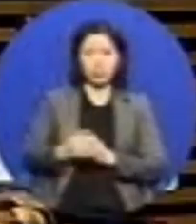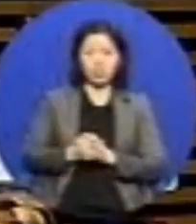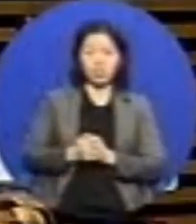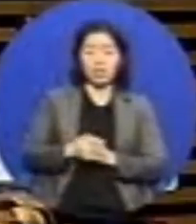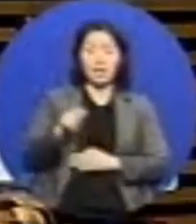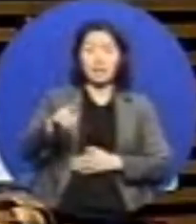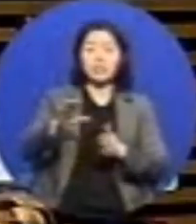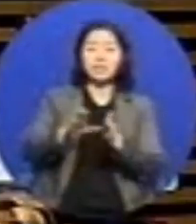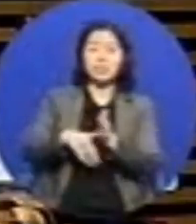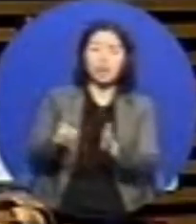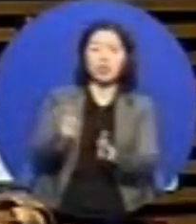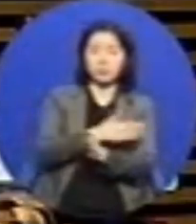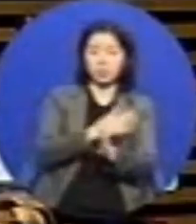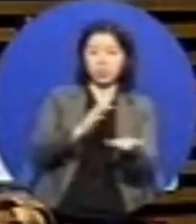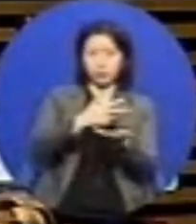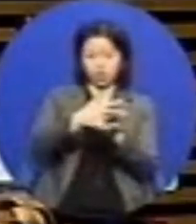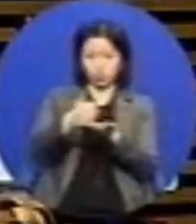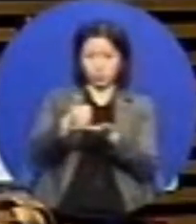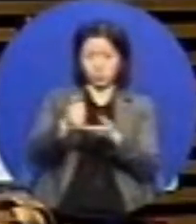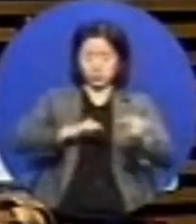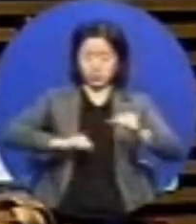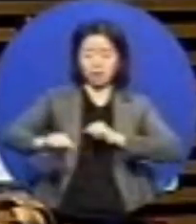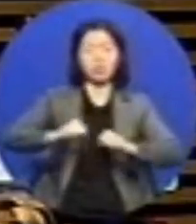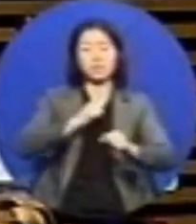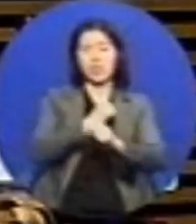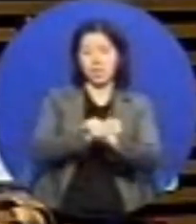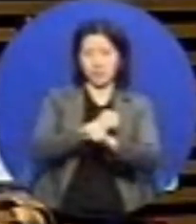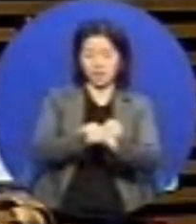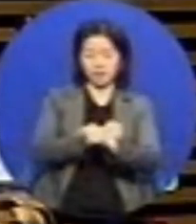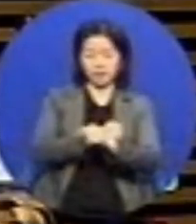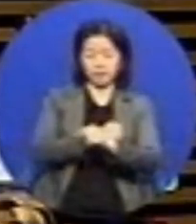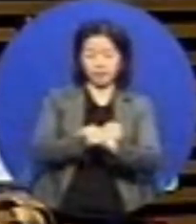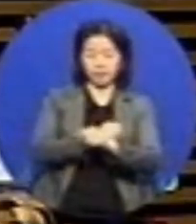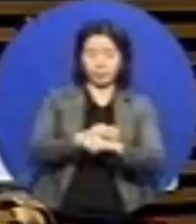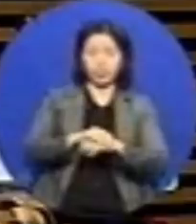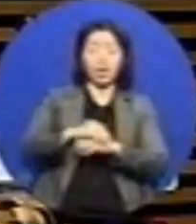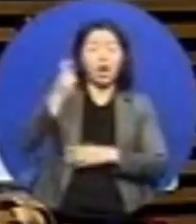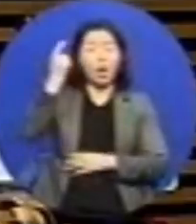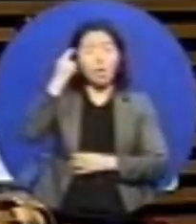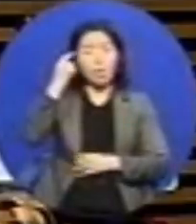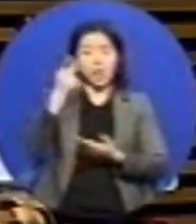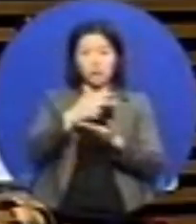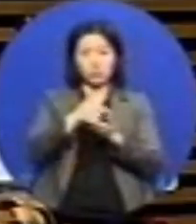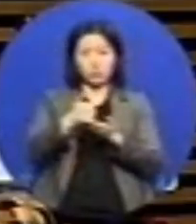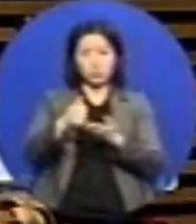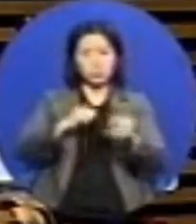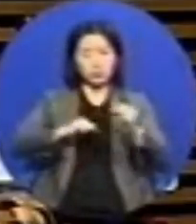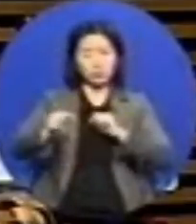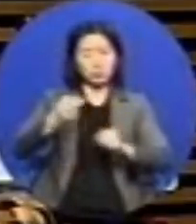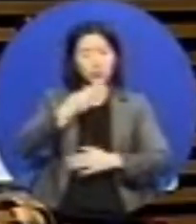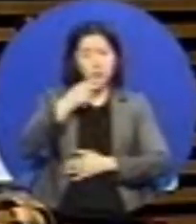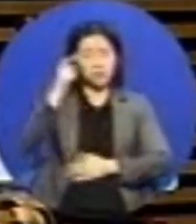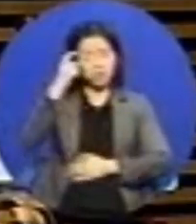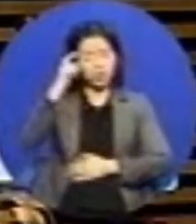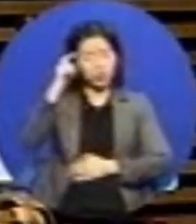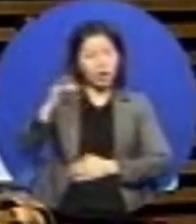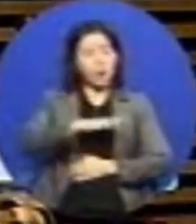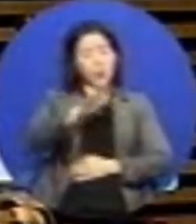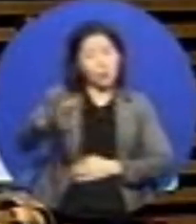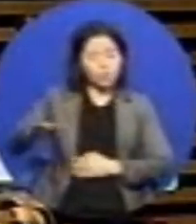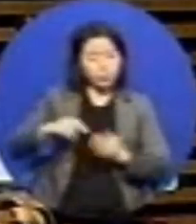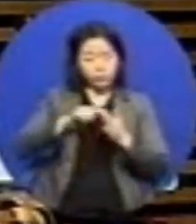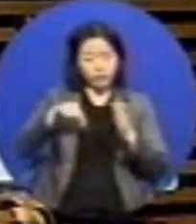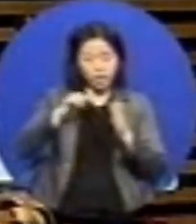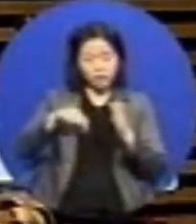그때부터 주님은 역사 하신다는 거죠 왜 주님이 역사 안 하실까 우리 가정에서 왜 주님은